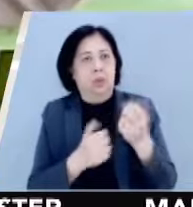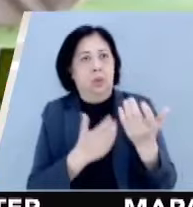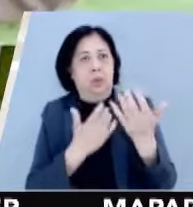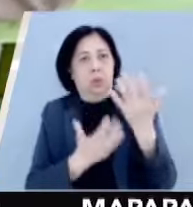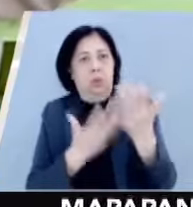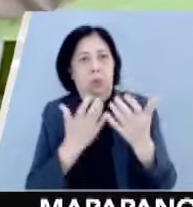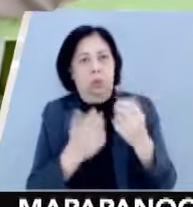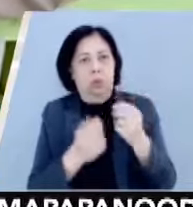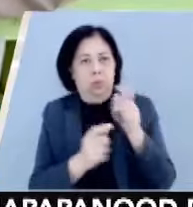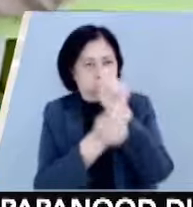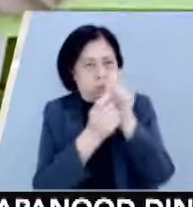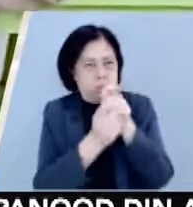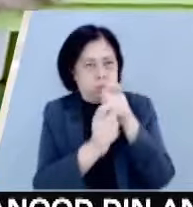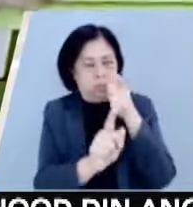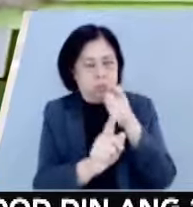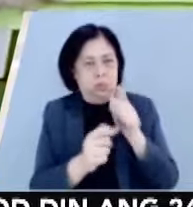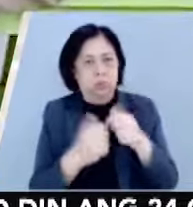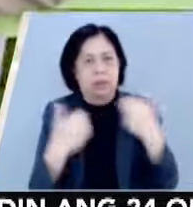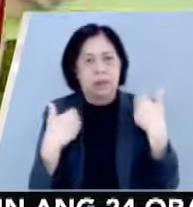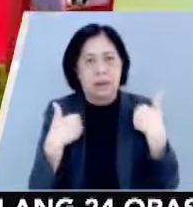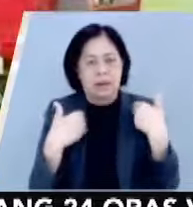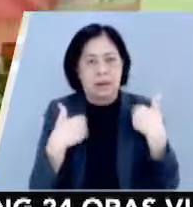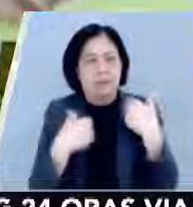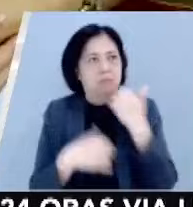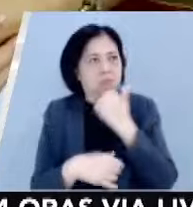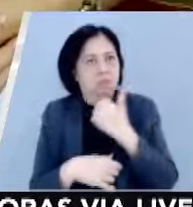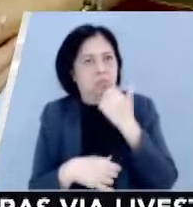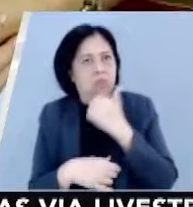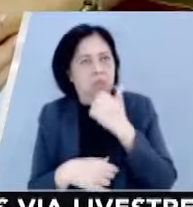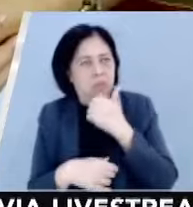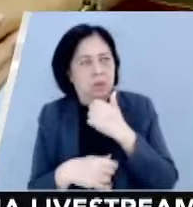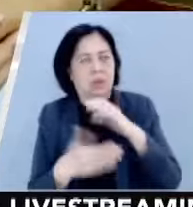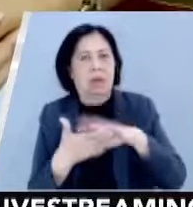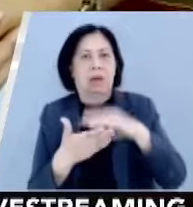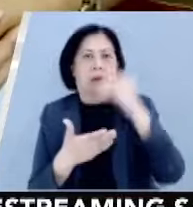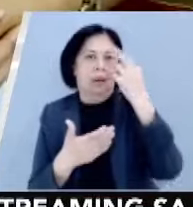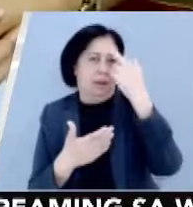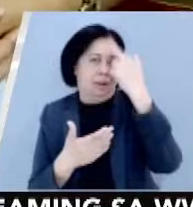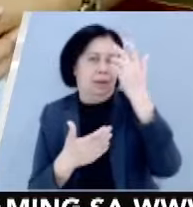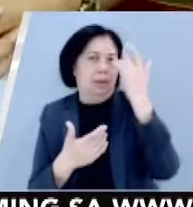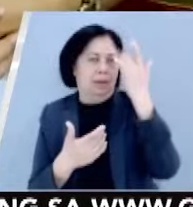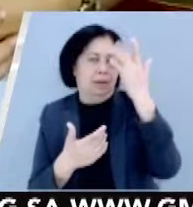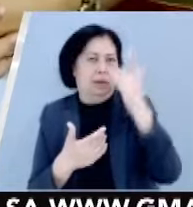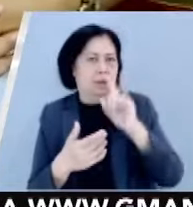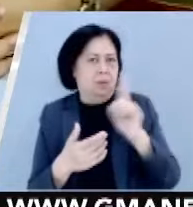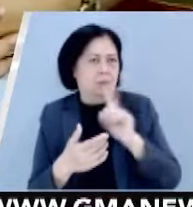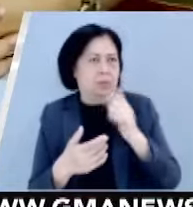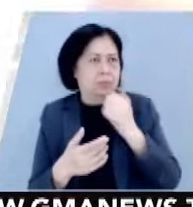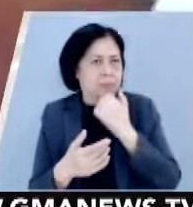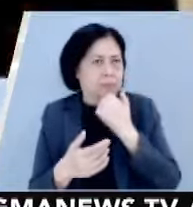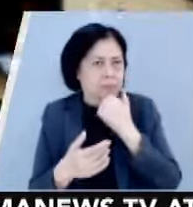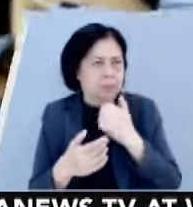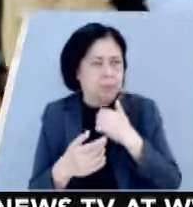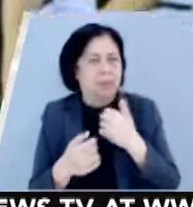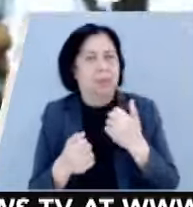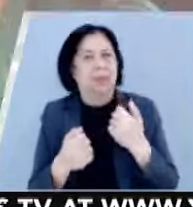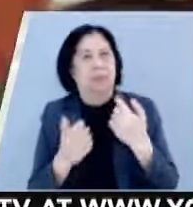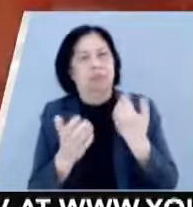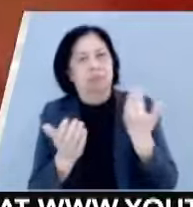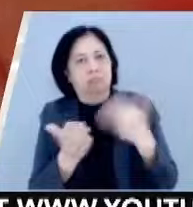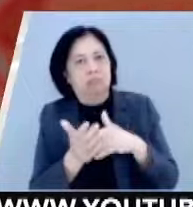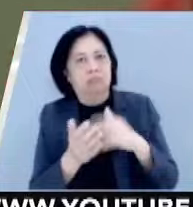precision. Habang nagkakaroon kami ng errors, natututo po kami dun sa part na yun kung ano ba yung mali namin and paano po namin